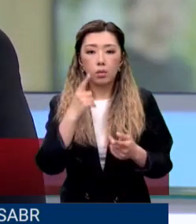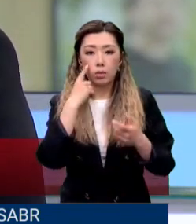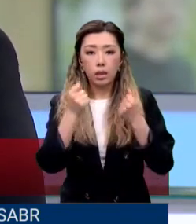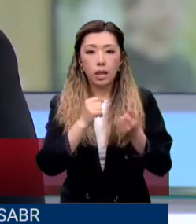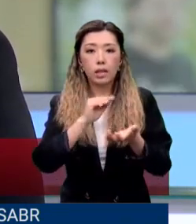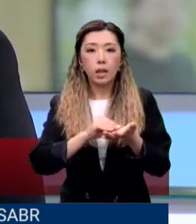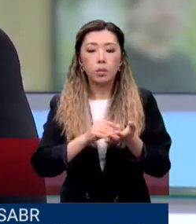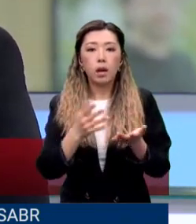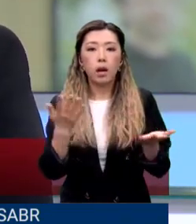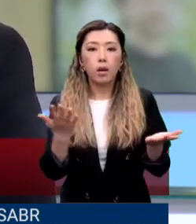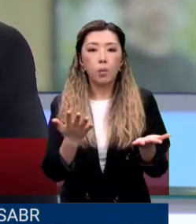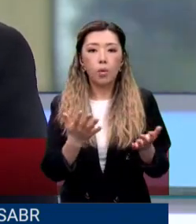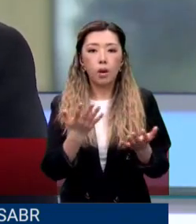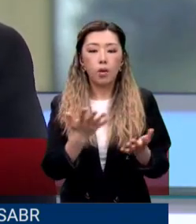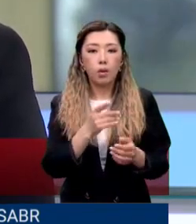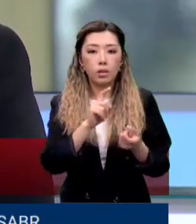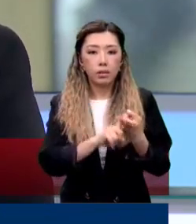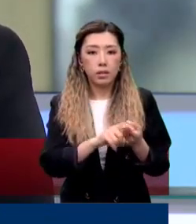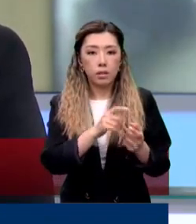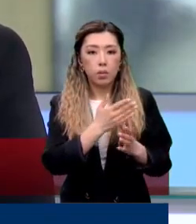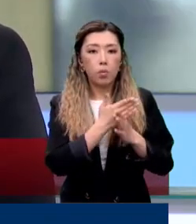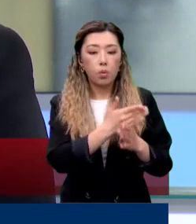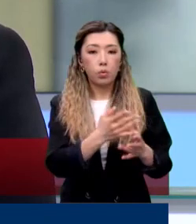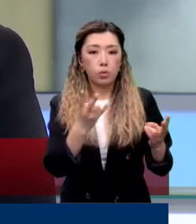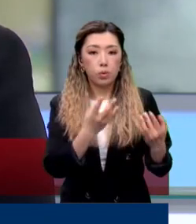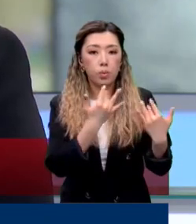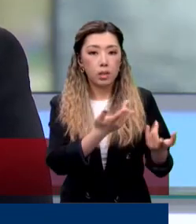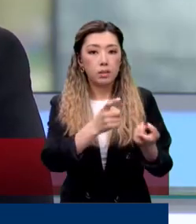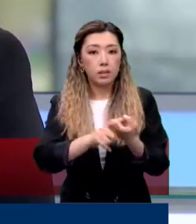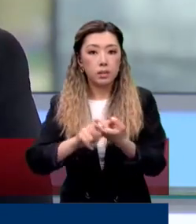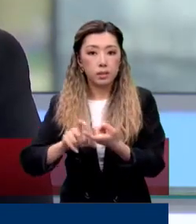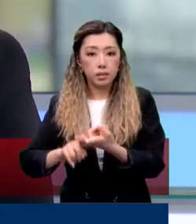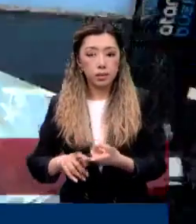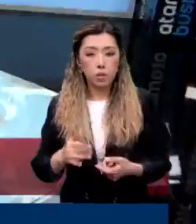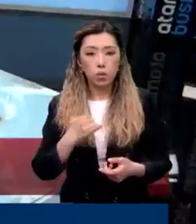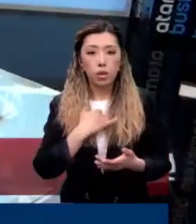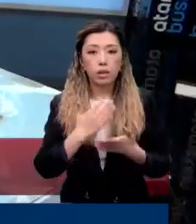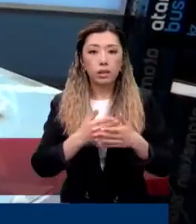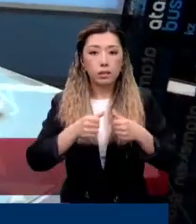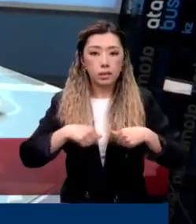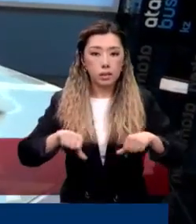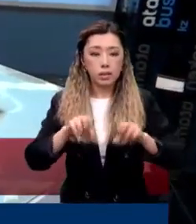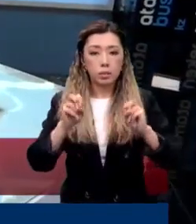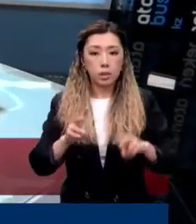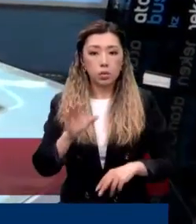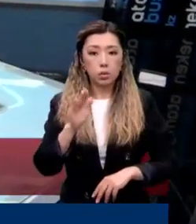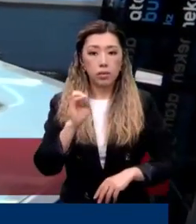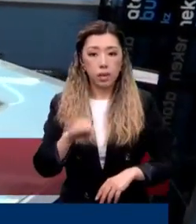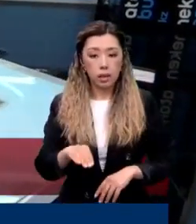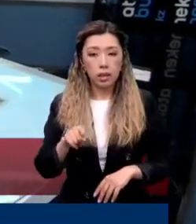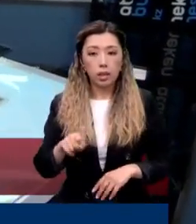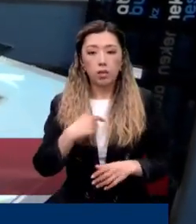кому какую помощь оказывают. У нас все это утверждается попечительским советом. И мы